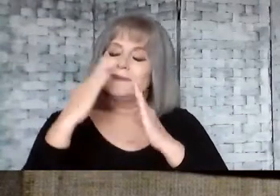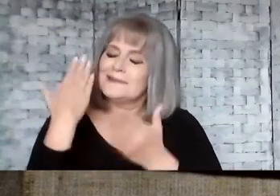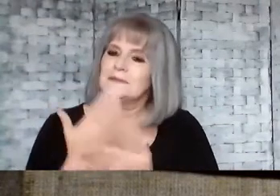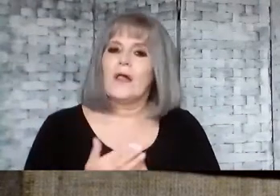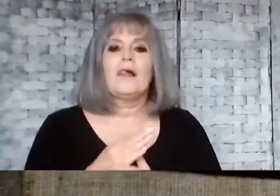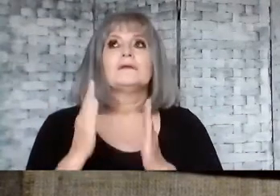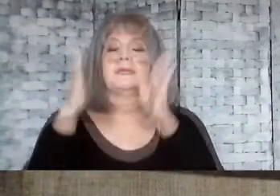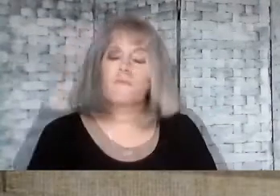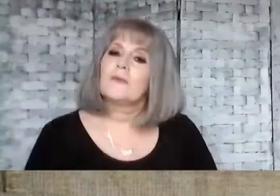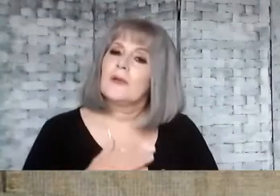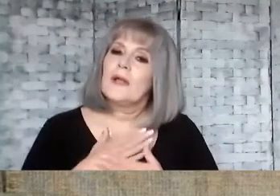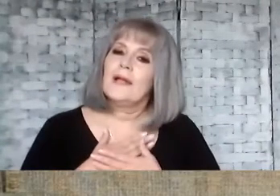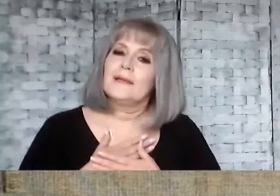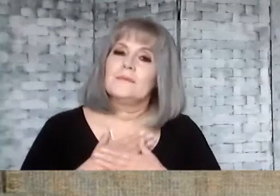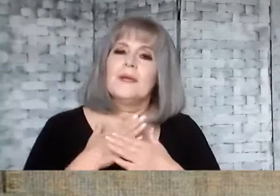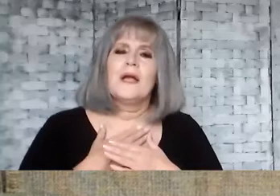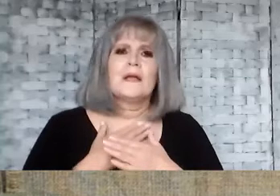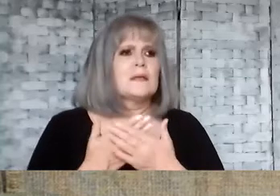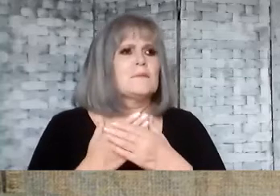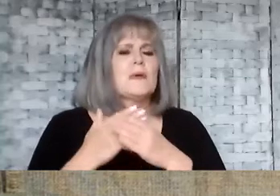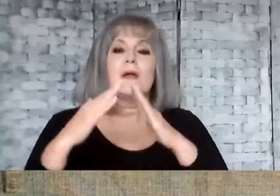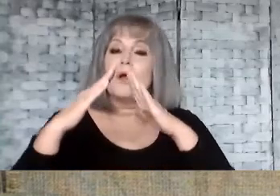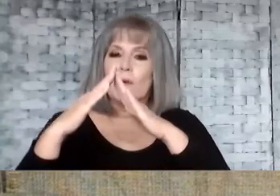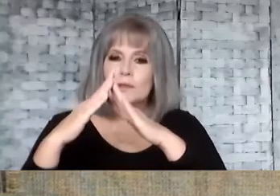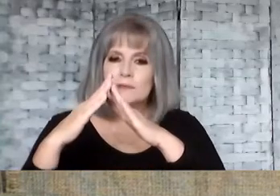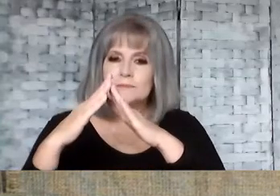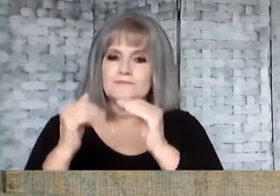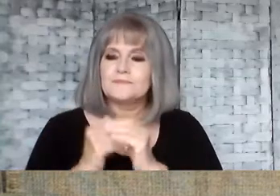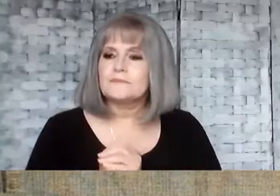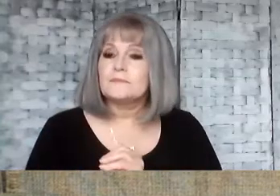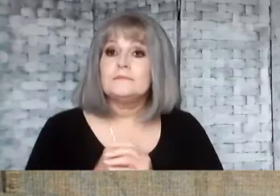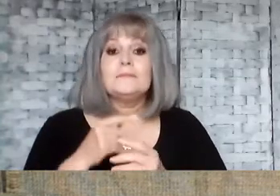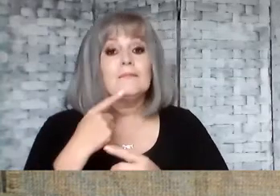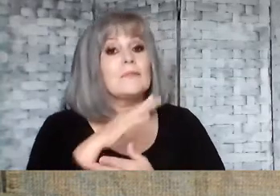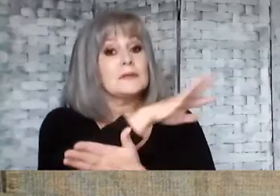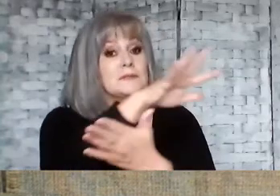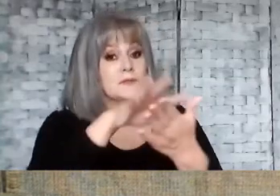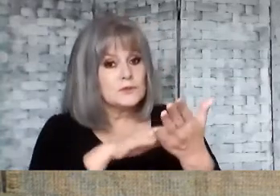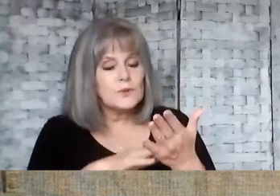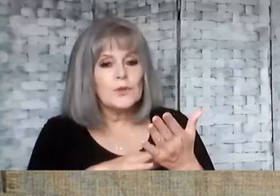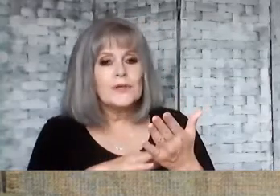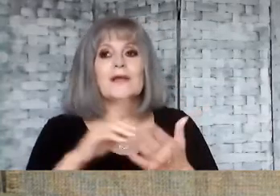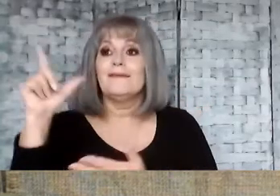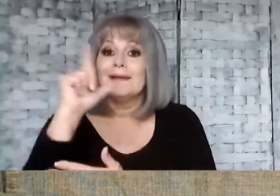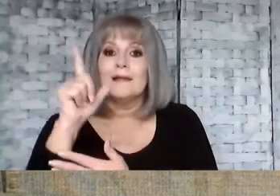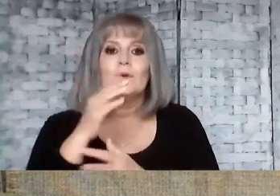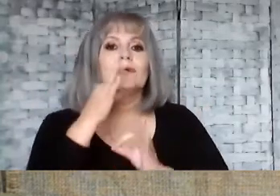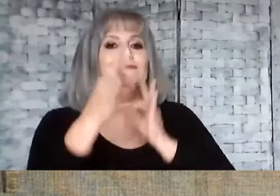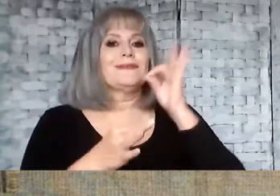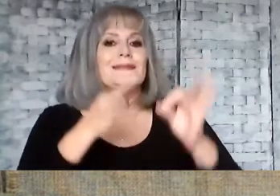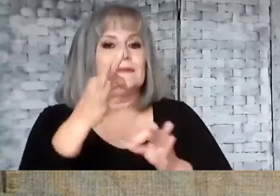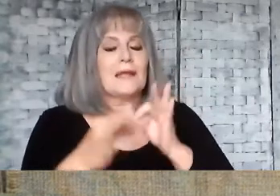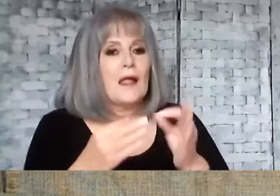huis sal die Here dien. Ek in my huis, dit is die story wat Lukas vertel in Handelinge. Van